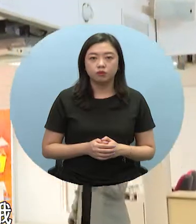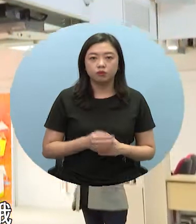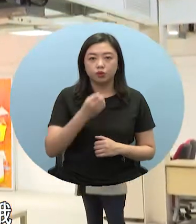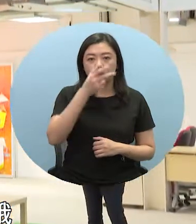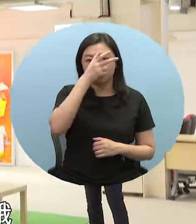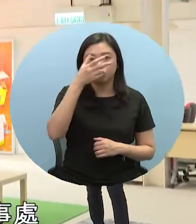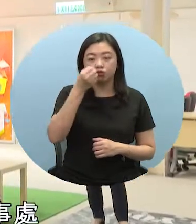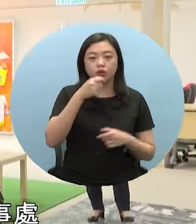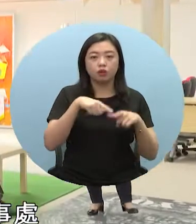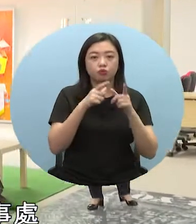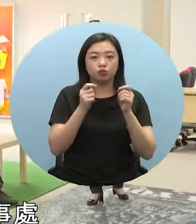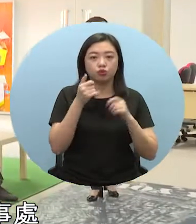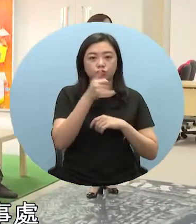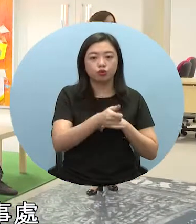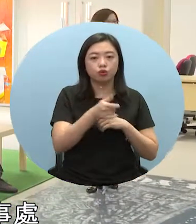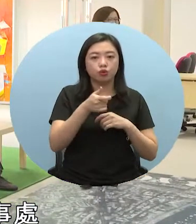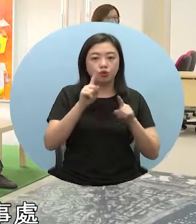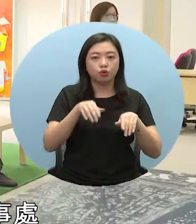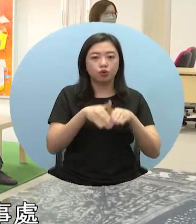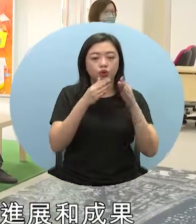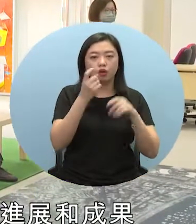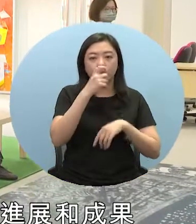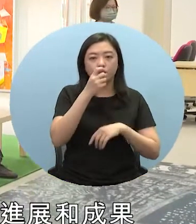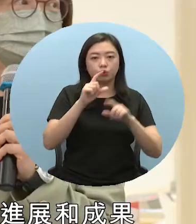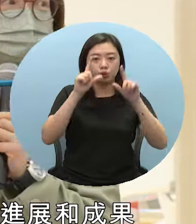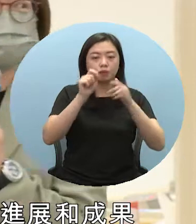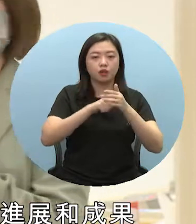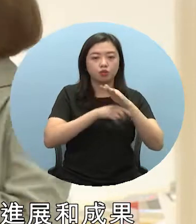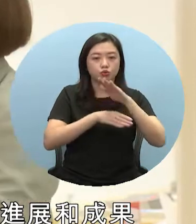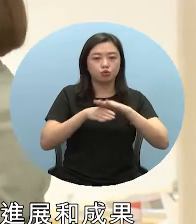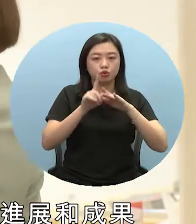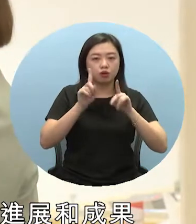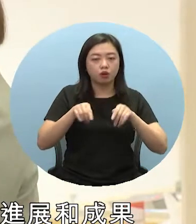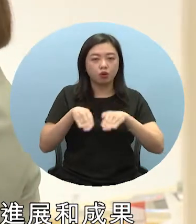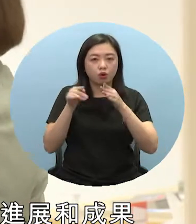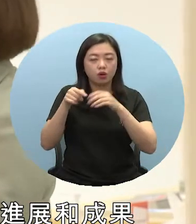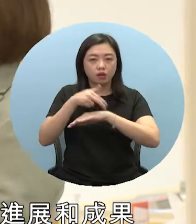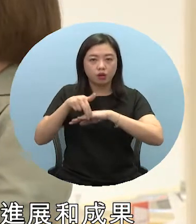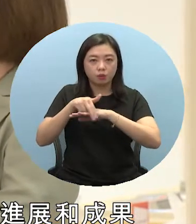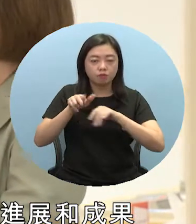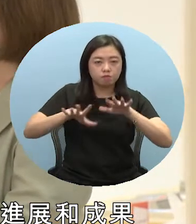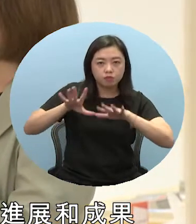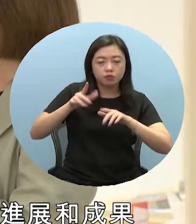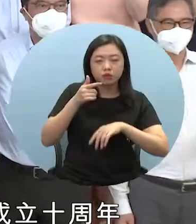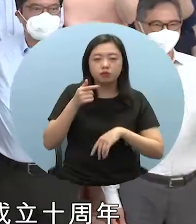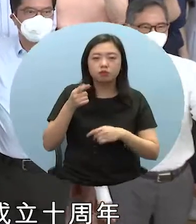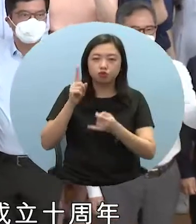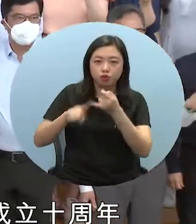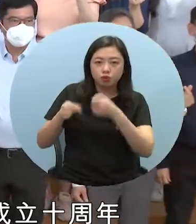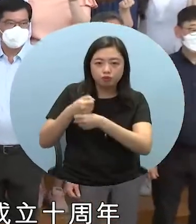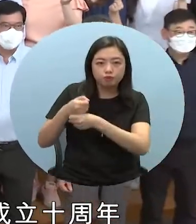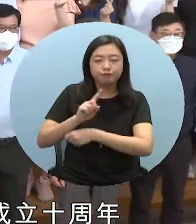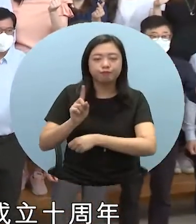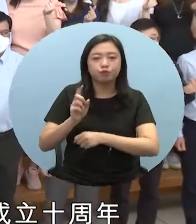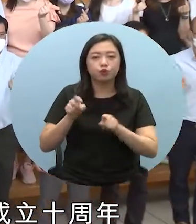行政長官林鄭月娥到訪起動九龍東辦事處，聽取起動九龍東計劃的最新進展和成果，並同同